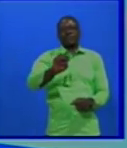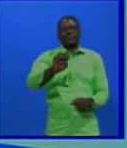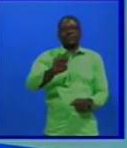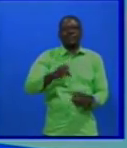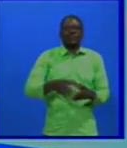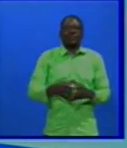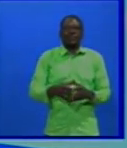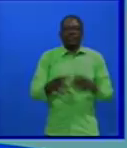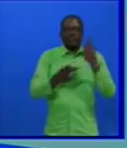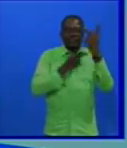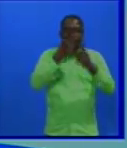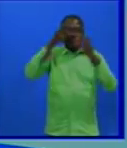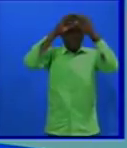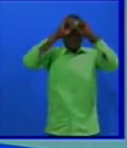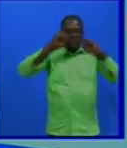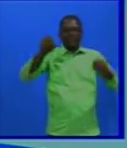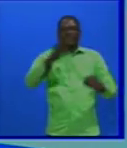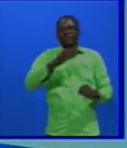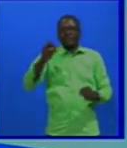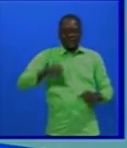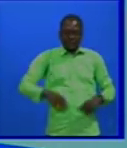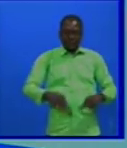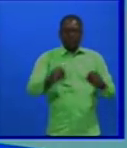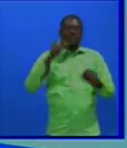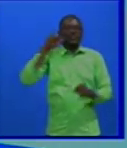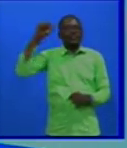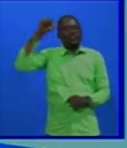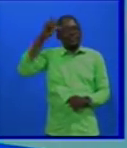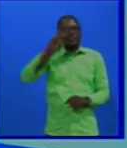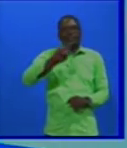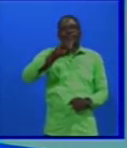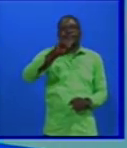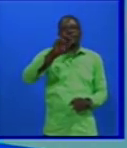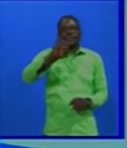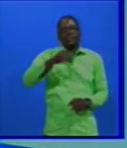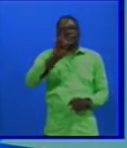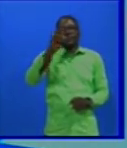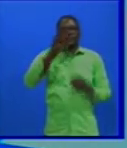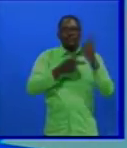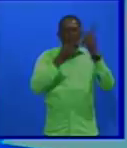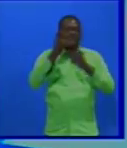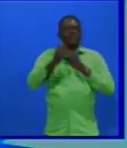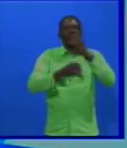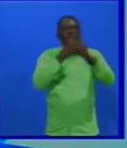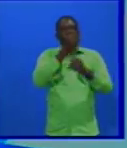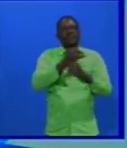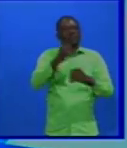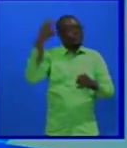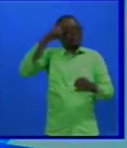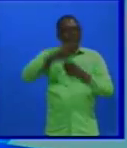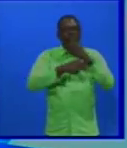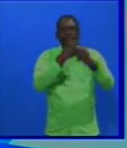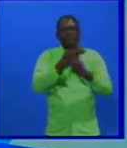La visite du président du Faso s'est poursuivie hier à Dijon. Le chef de l'État a visité l'Institut national de recherche agronomique où il a